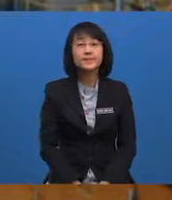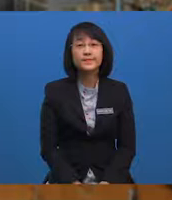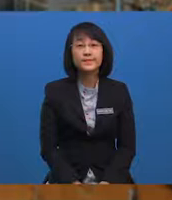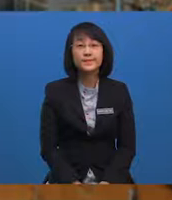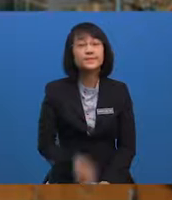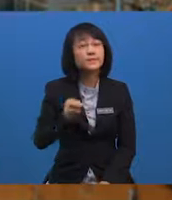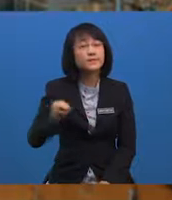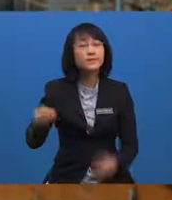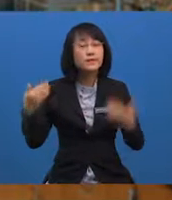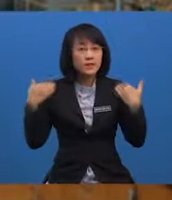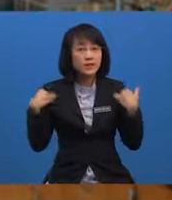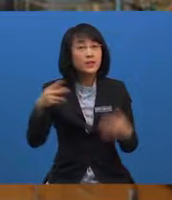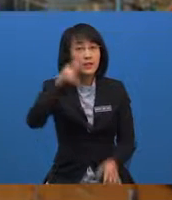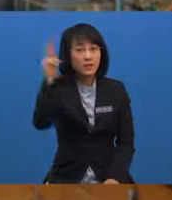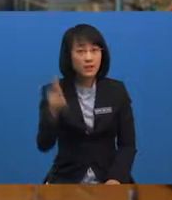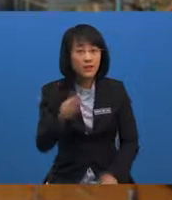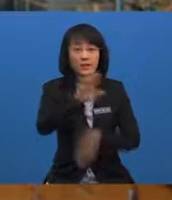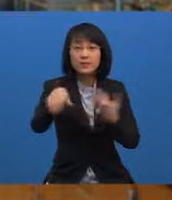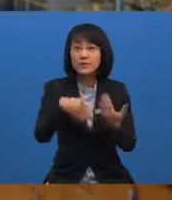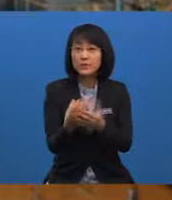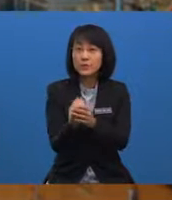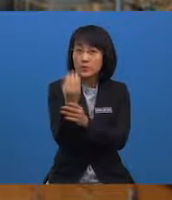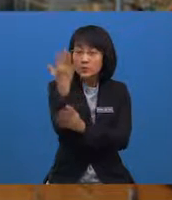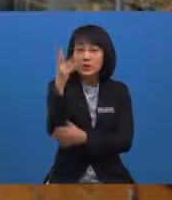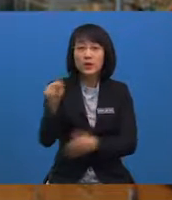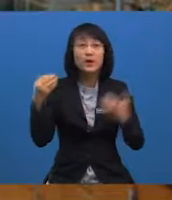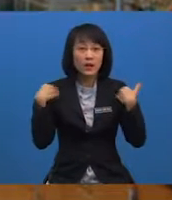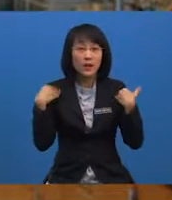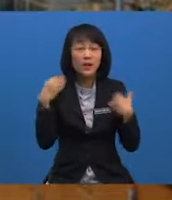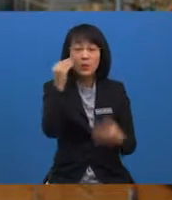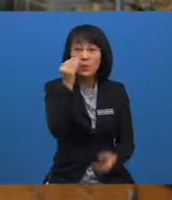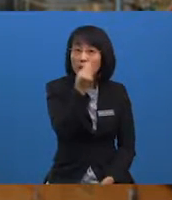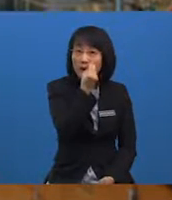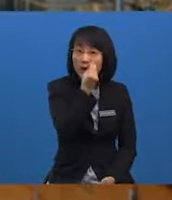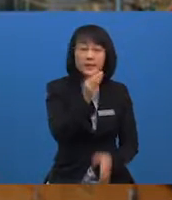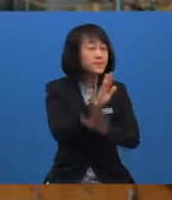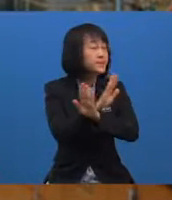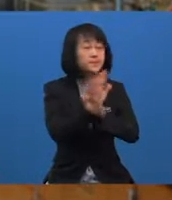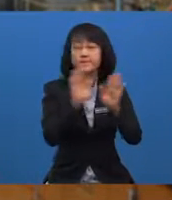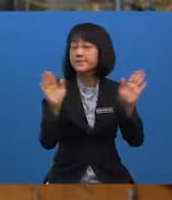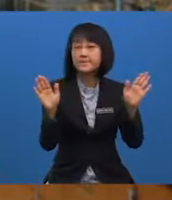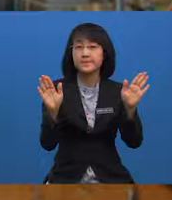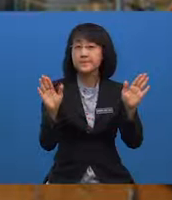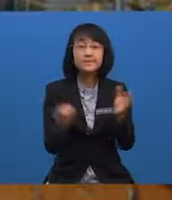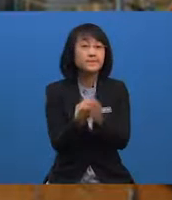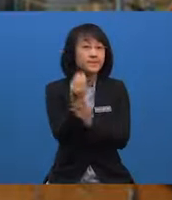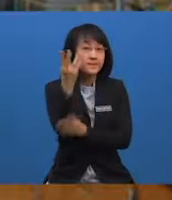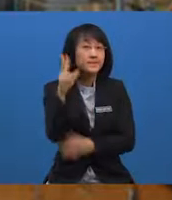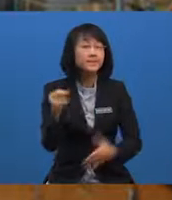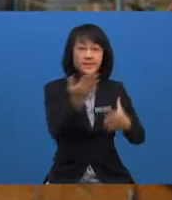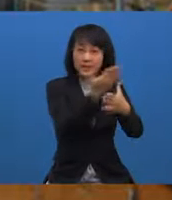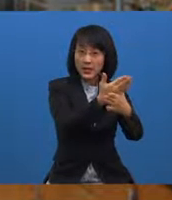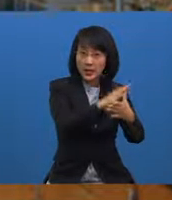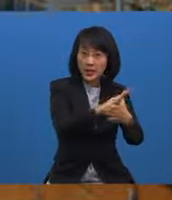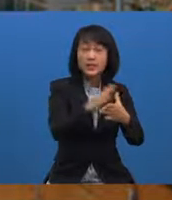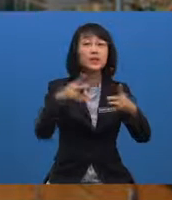Murid-murid, adakah semua tumbuhan mempunyai bunga? Tidak. Tumbuhan terbahagi